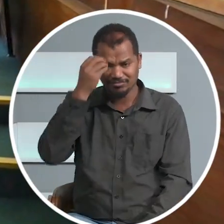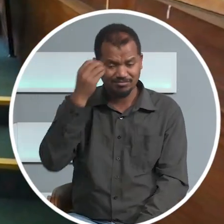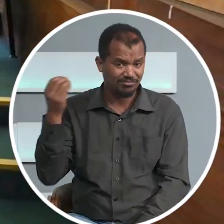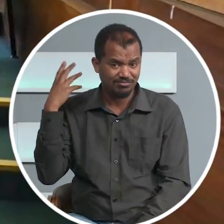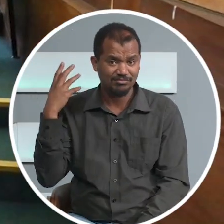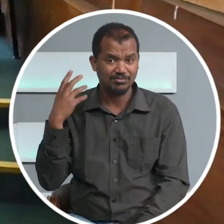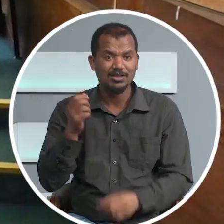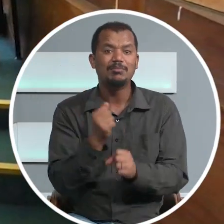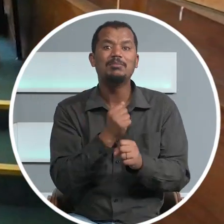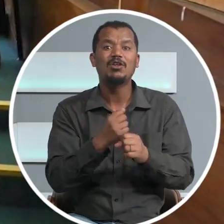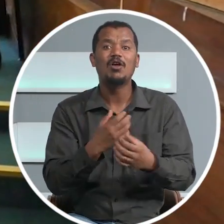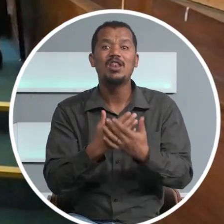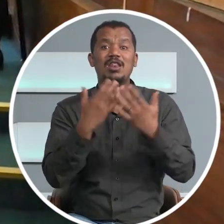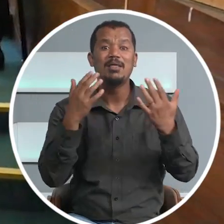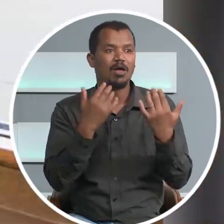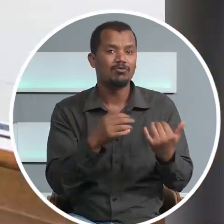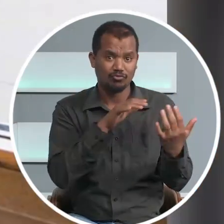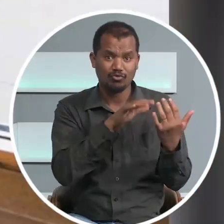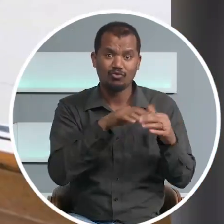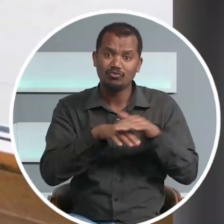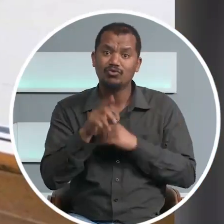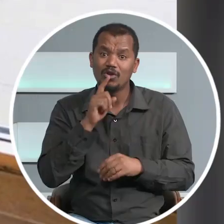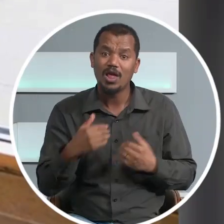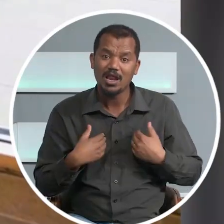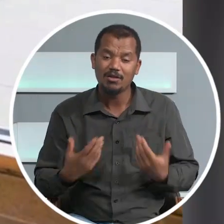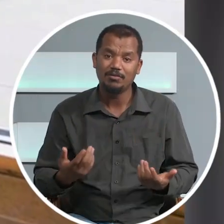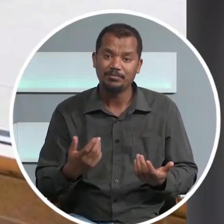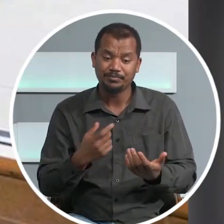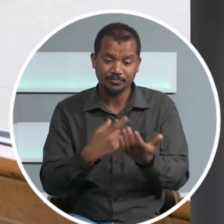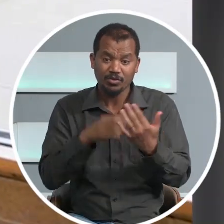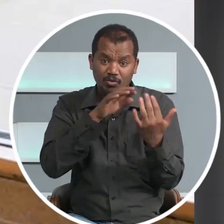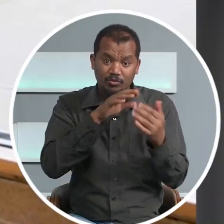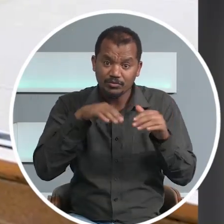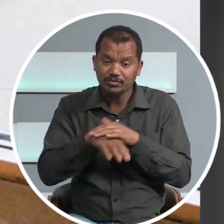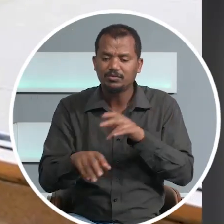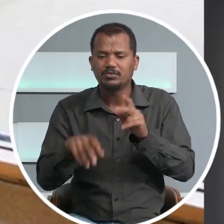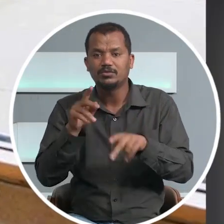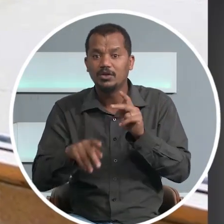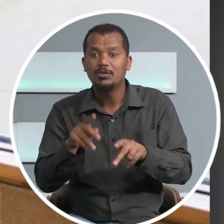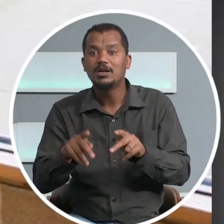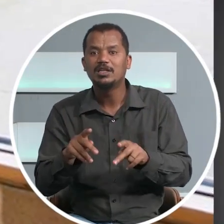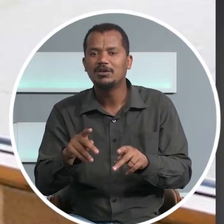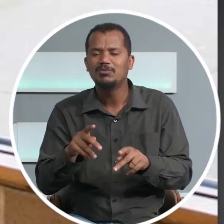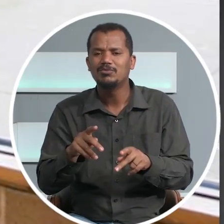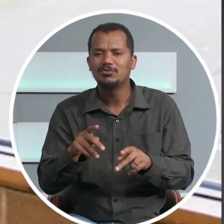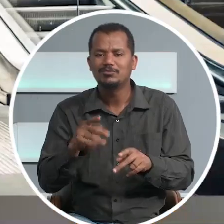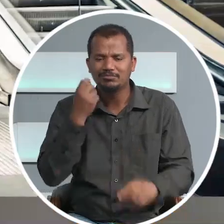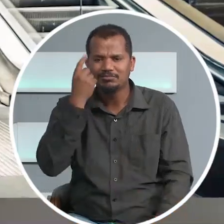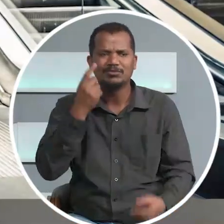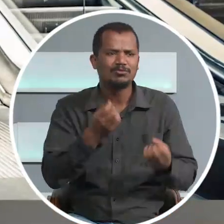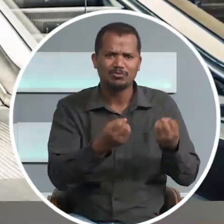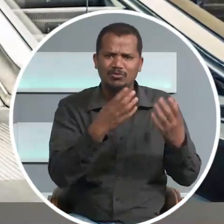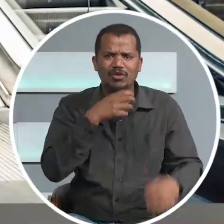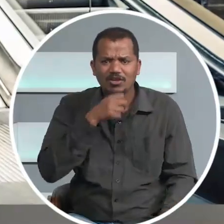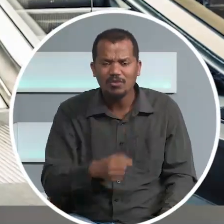کزنگا بمن سر ویل ما سر آهن تورناتوس نهال نو بزی بات تورناتوس هبرس سون اگن ازو سنتو اکال گودات هنیا نو سنتو